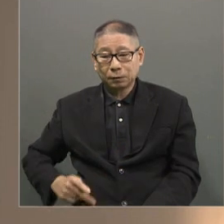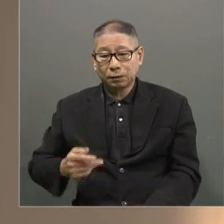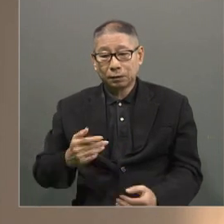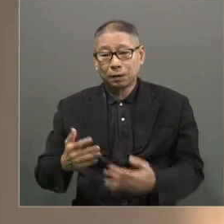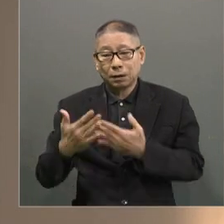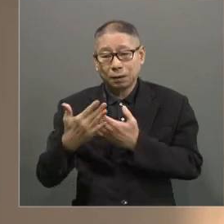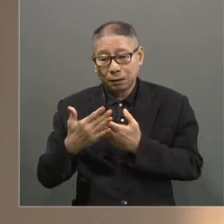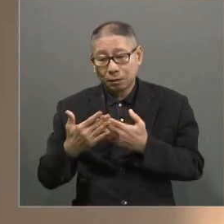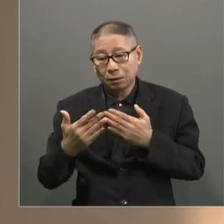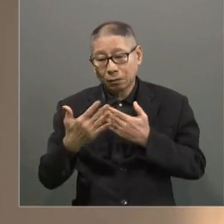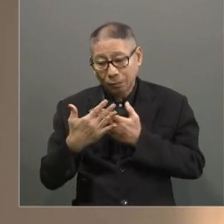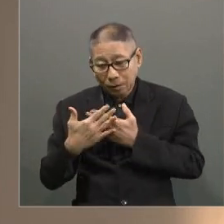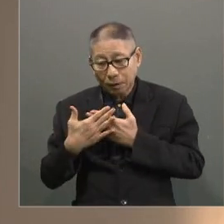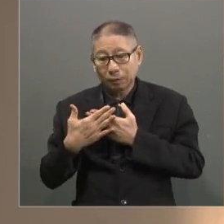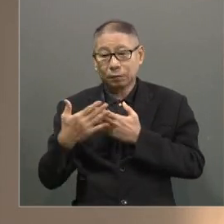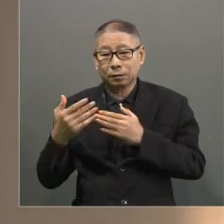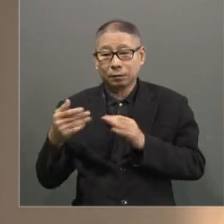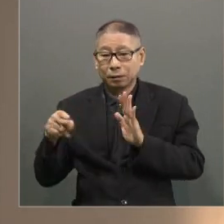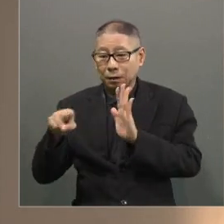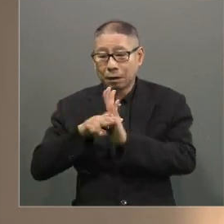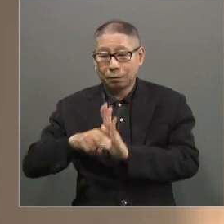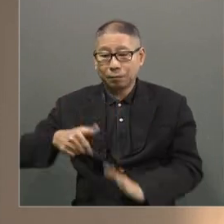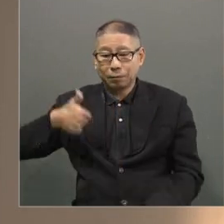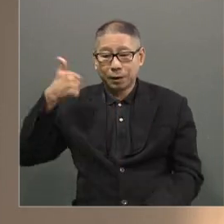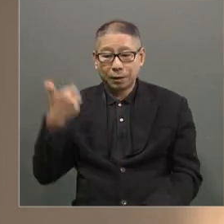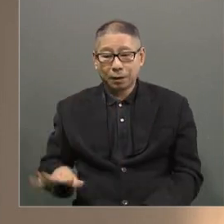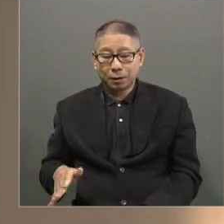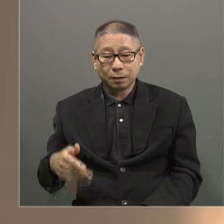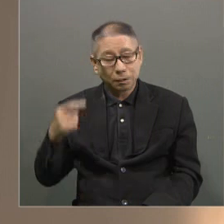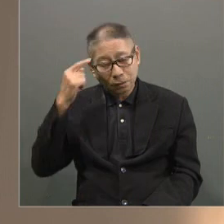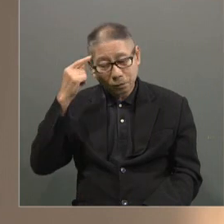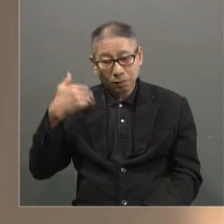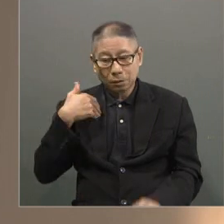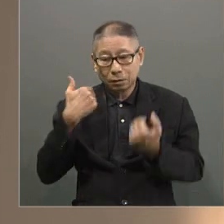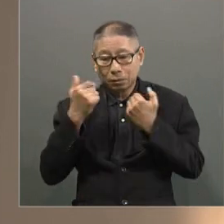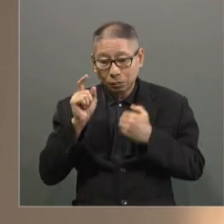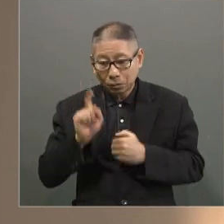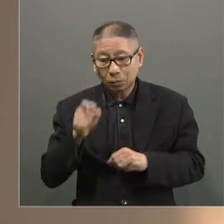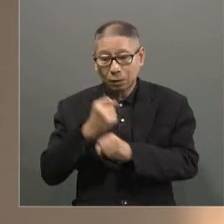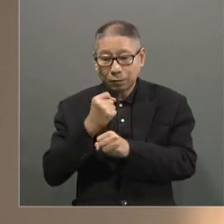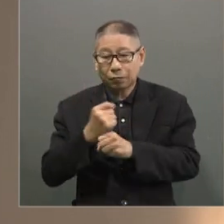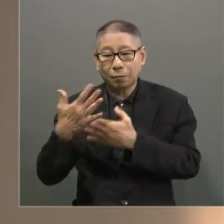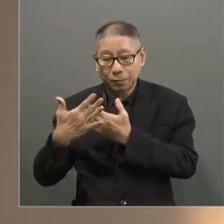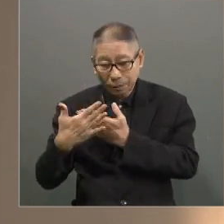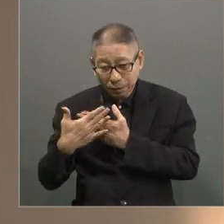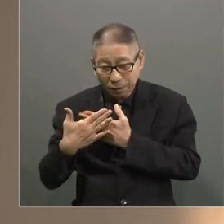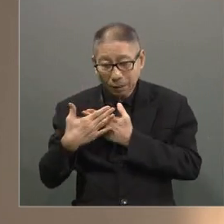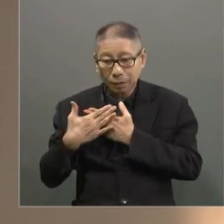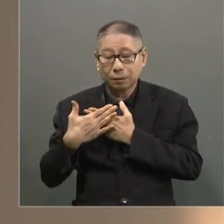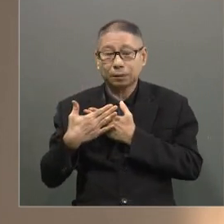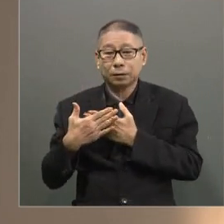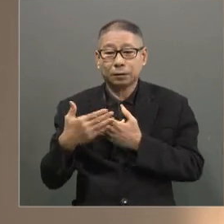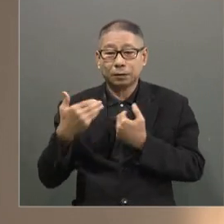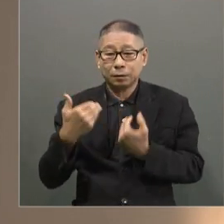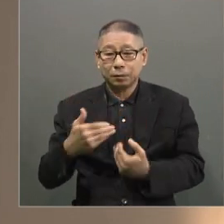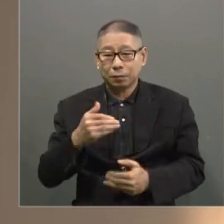ห้ามไม่ได้นะครับแต่ก็ขอให้ทำด้วยความรักนะครับ